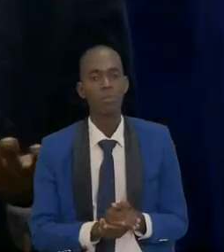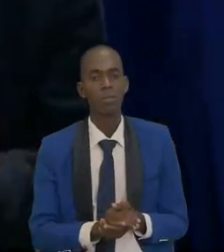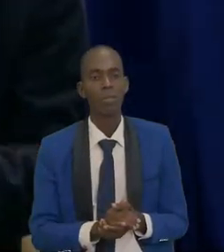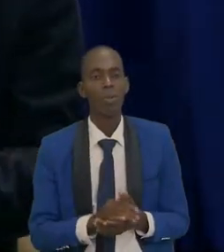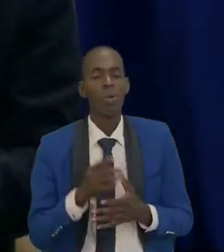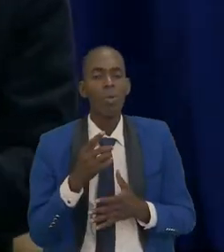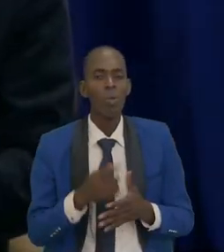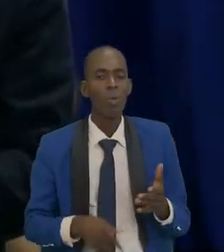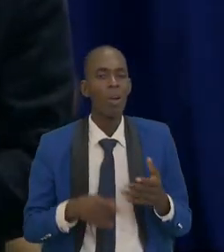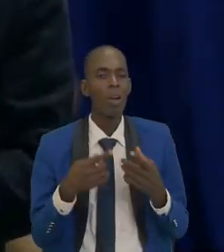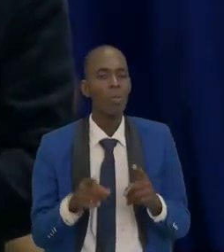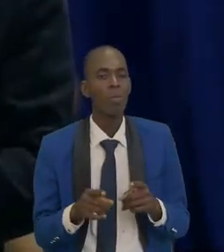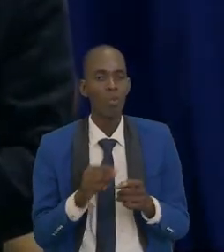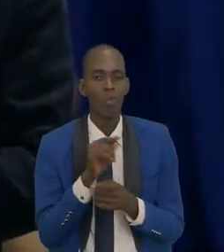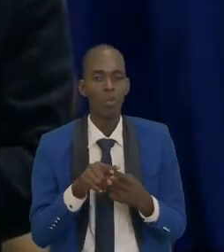Et si tu es un partenaire,